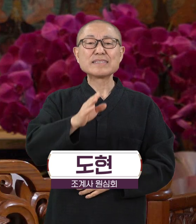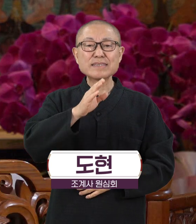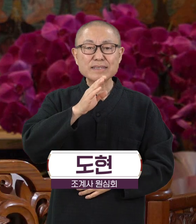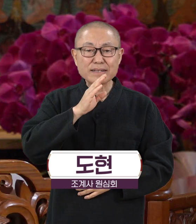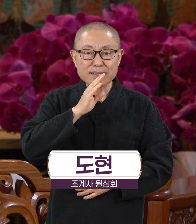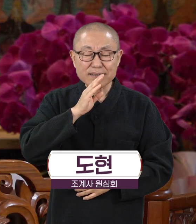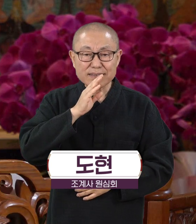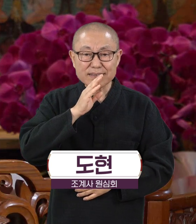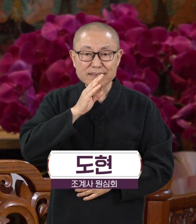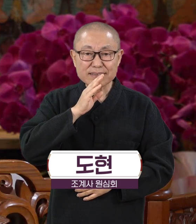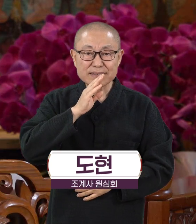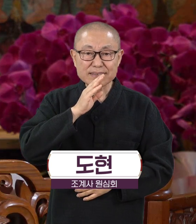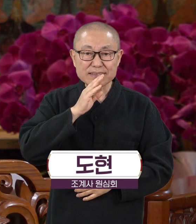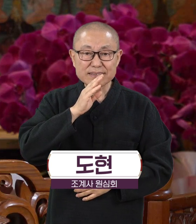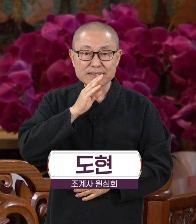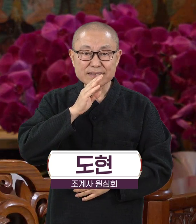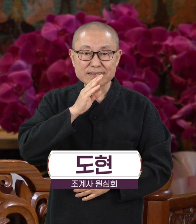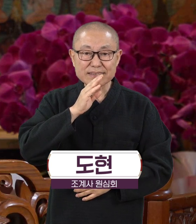진정으로